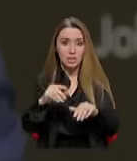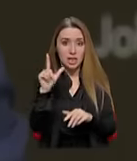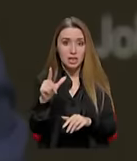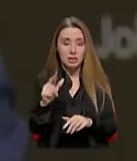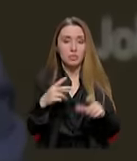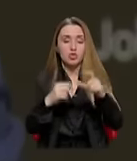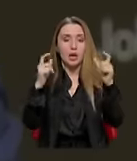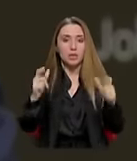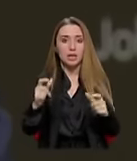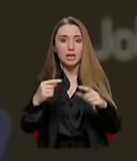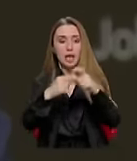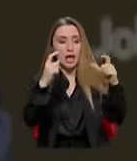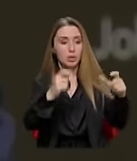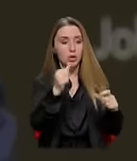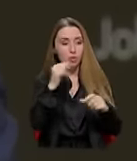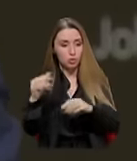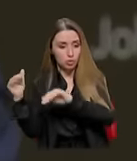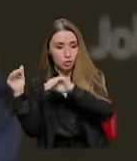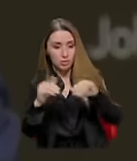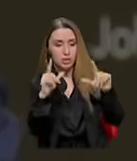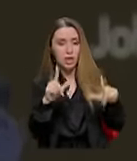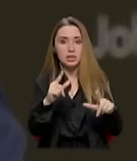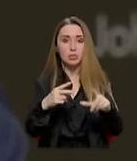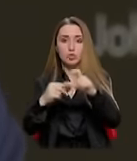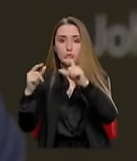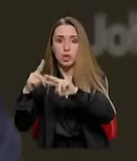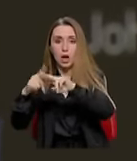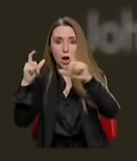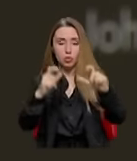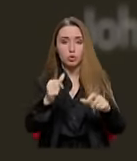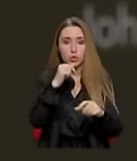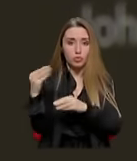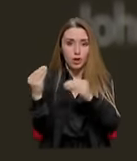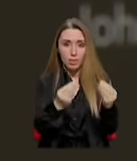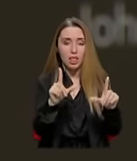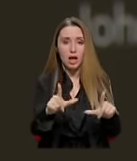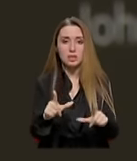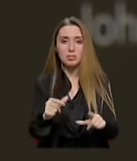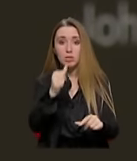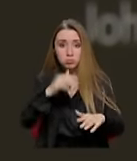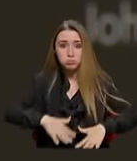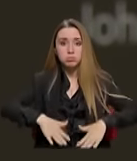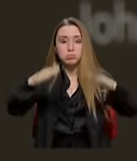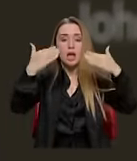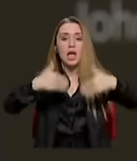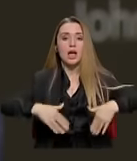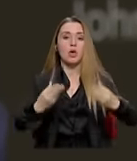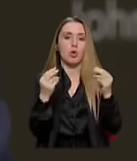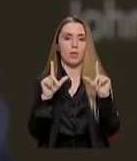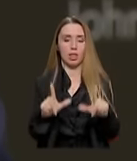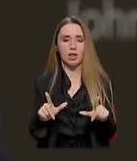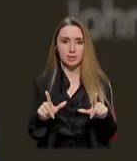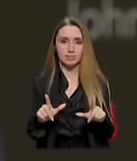Çamlı dere'den elma dağ su götüreceksiniz Çubuk akyurta gibi ve bir yandan taşkınları da şey yapacaksınız